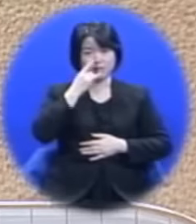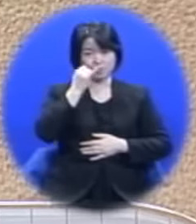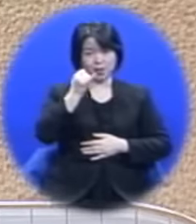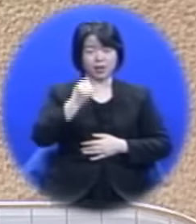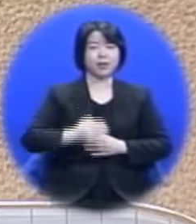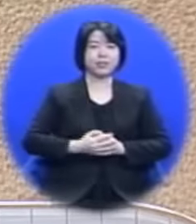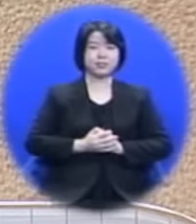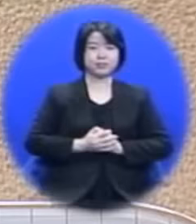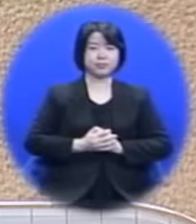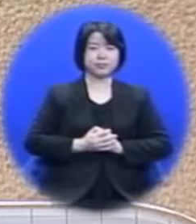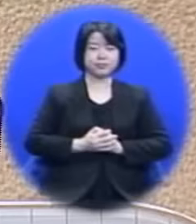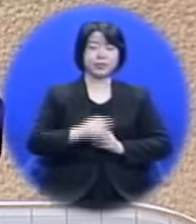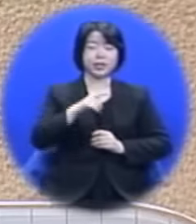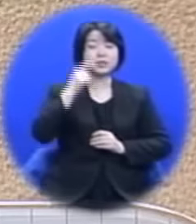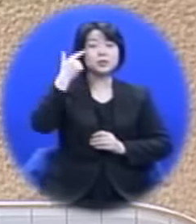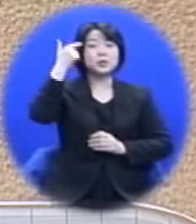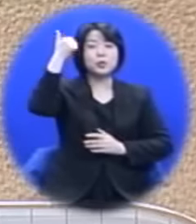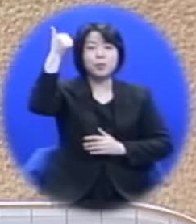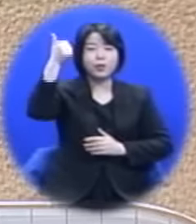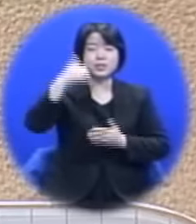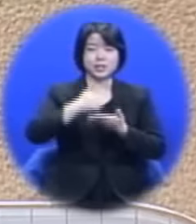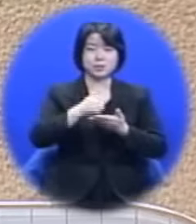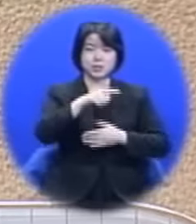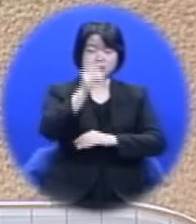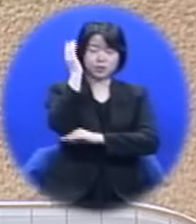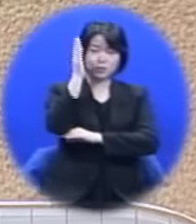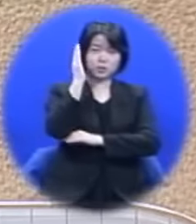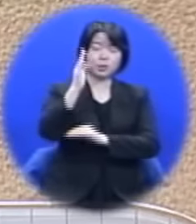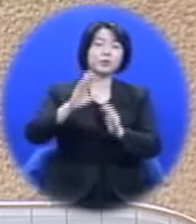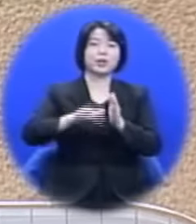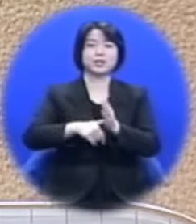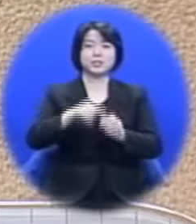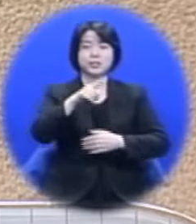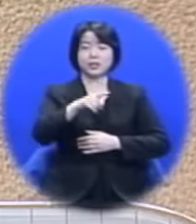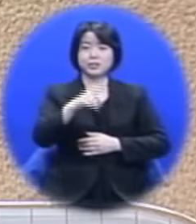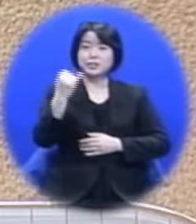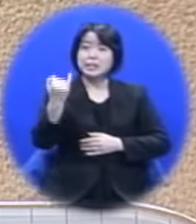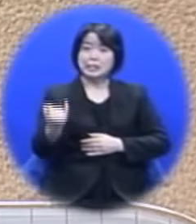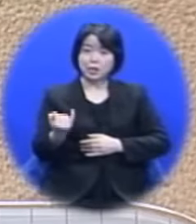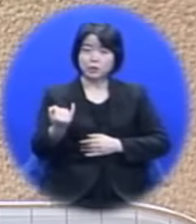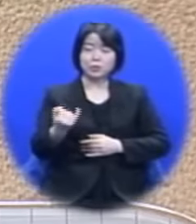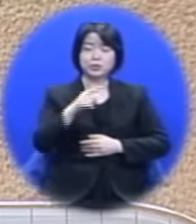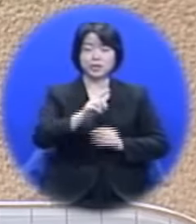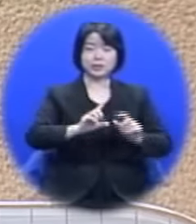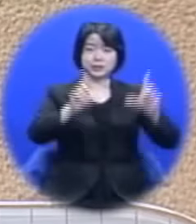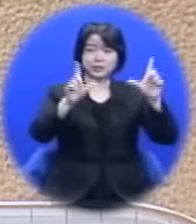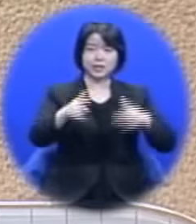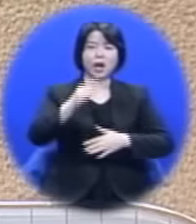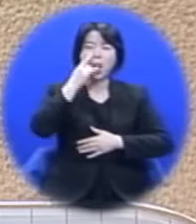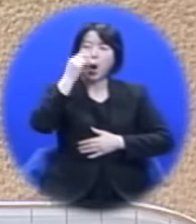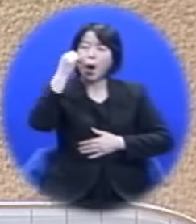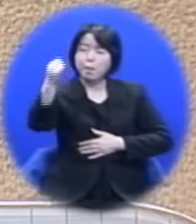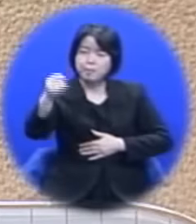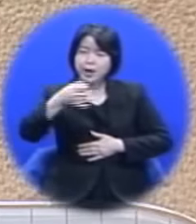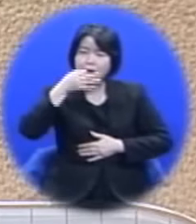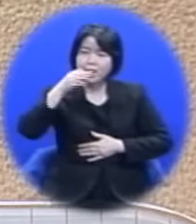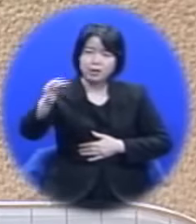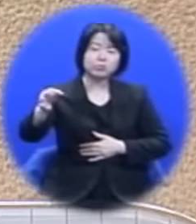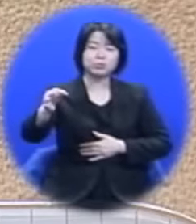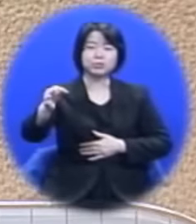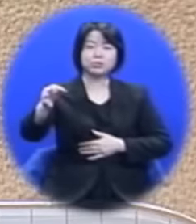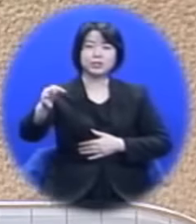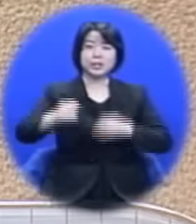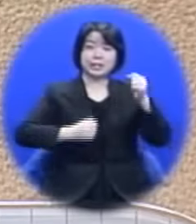엄마라고 그 목사님이 그 설교 하시면서 그 여동생이 그날 엄마하고 그렇게 소리